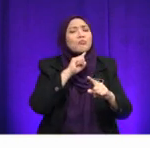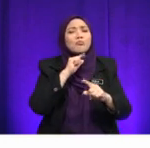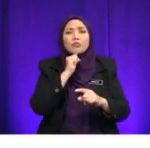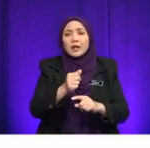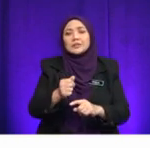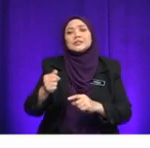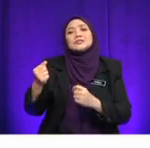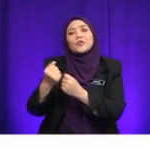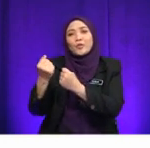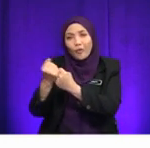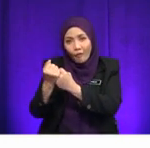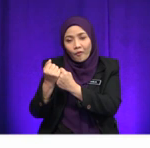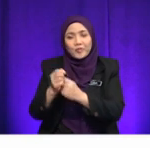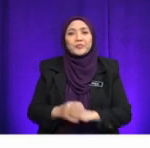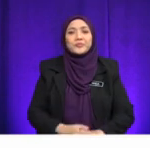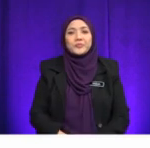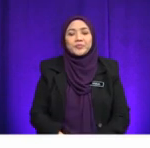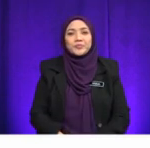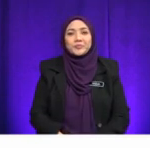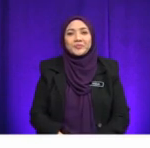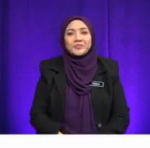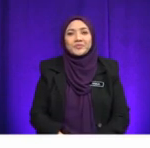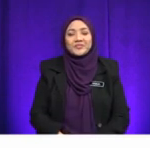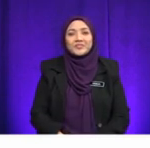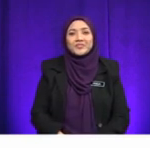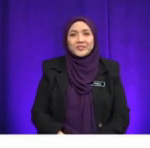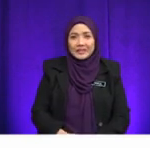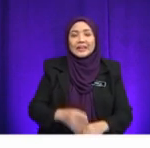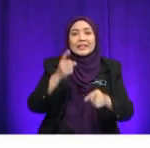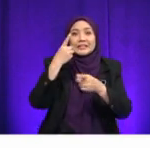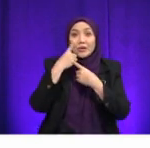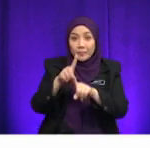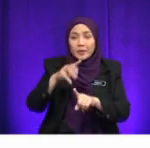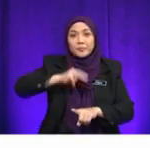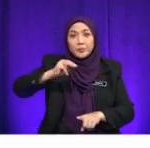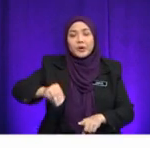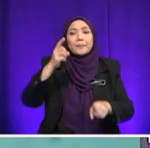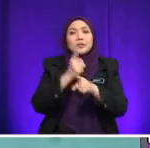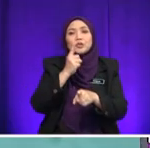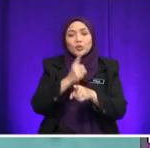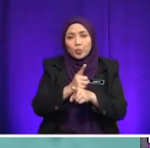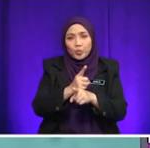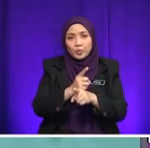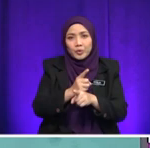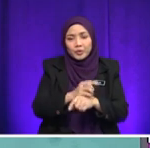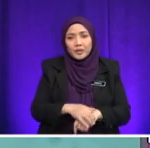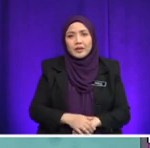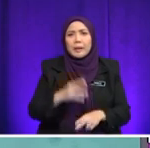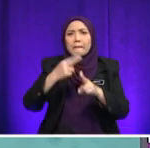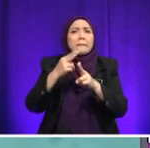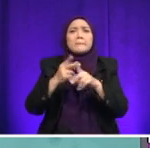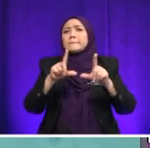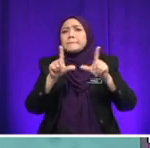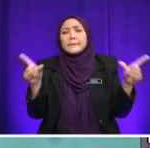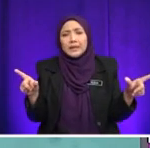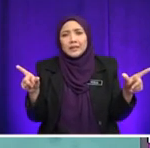jadi jawabannya yang menyokong sebenarnya adalah Abang Haji Mustafa dan